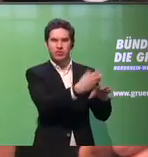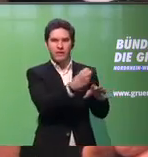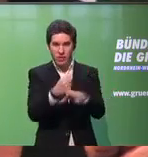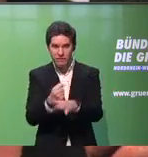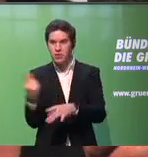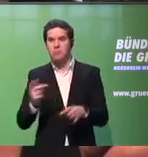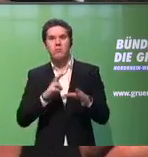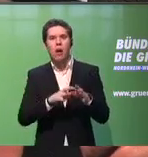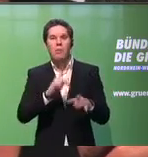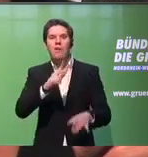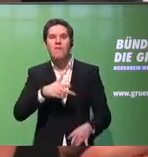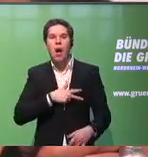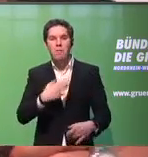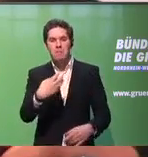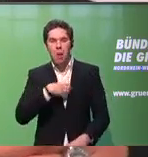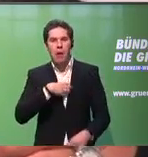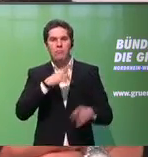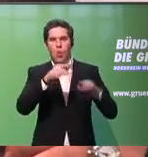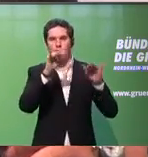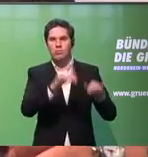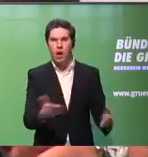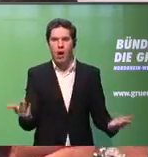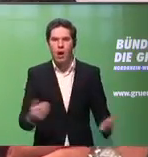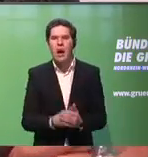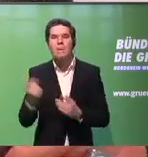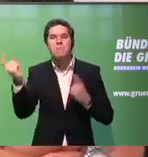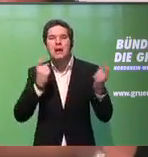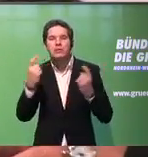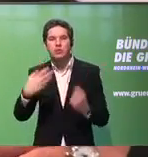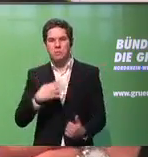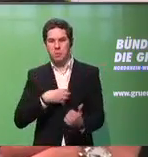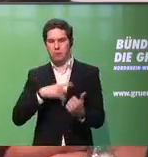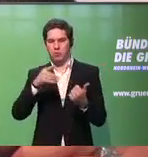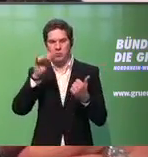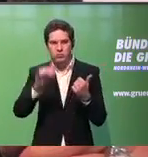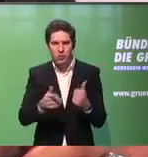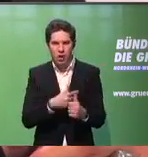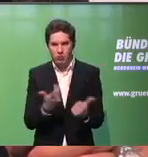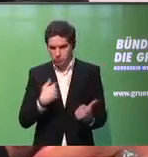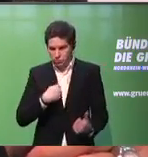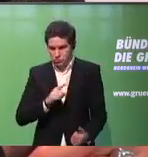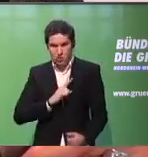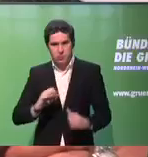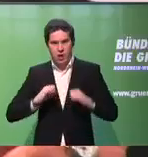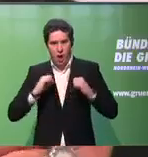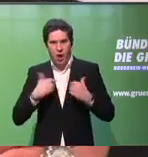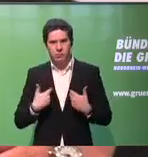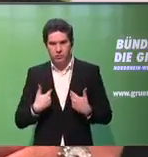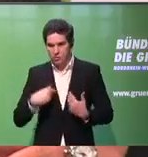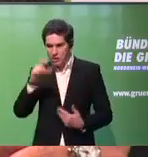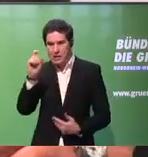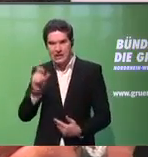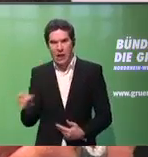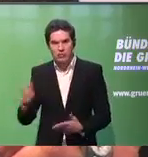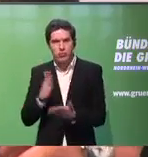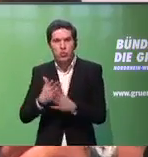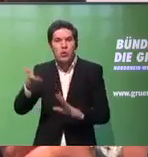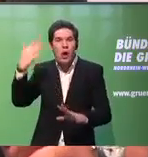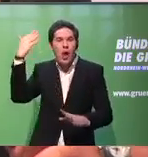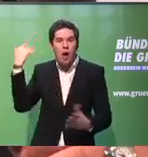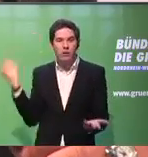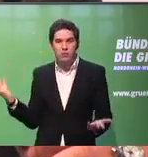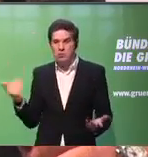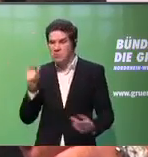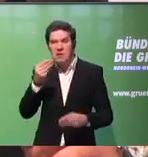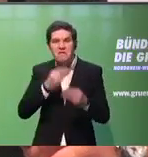gelöst haben. Das Migrationsproblem wurde nicht gelöst, da kann ich aus eigener Erfahrung sprechen, weil Italien das ja schon seit langer Zeit das. Die